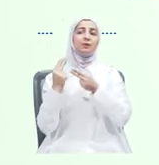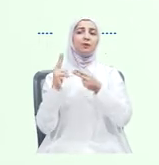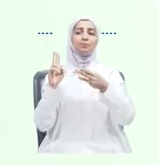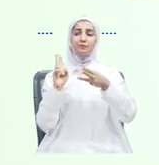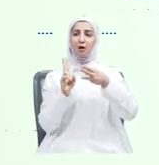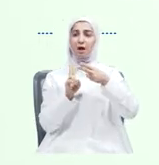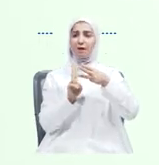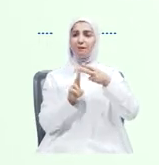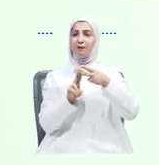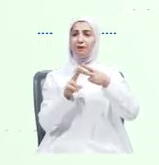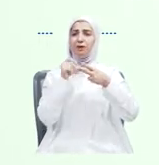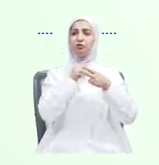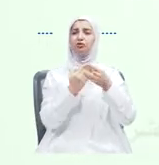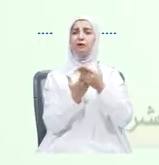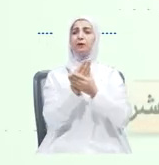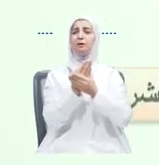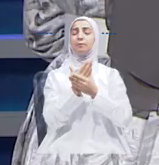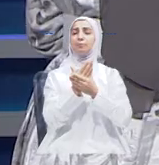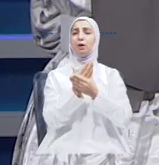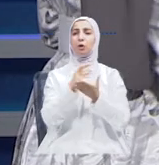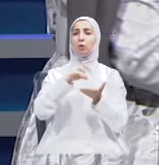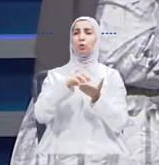الأمم المتقدمة.